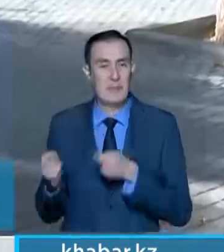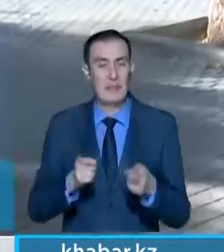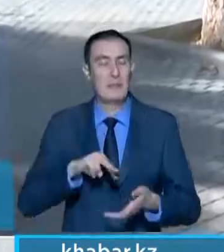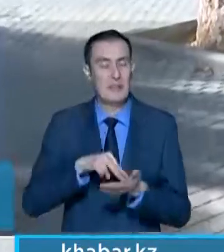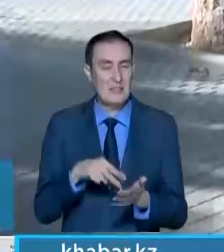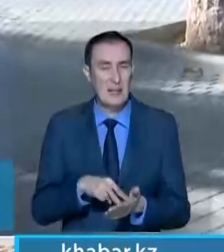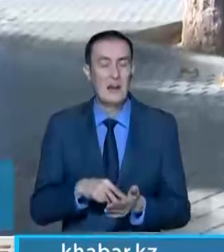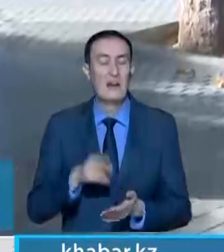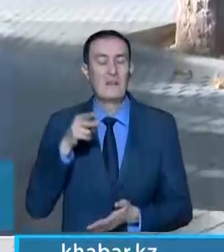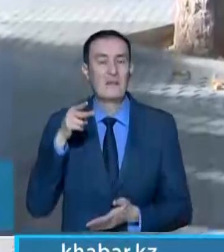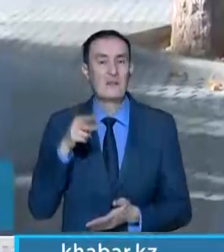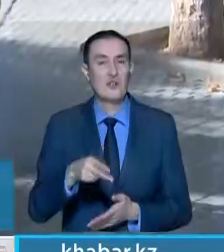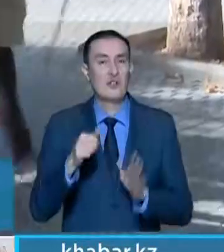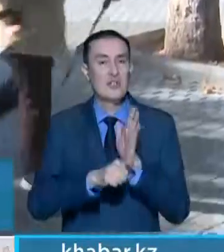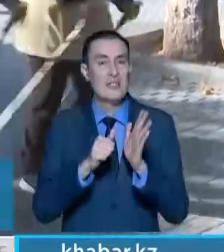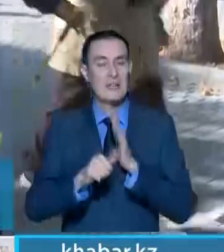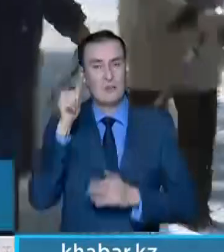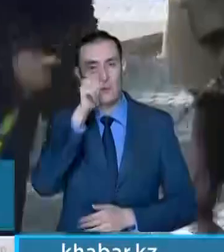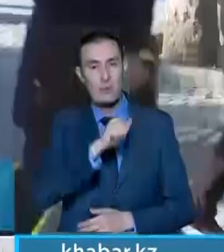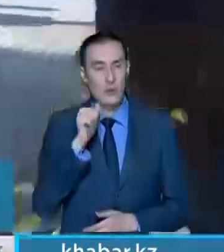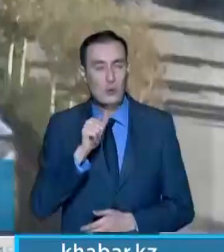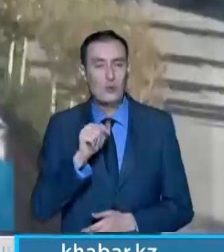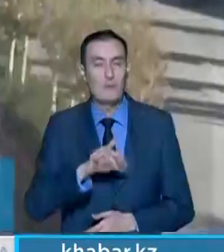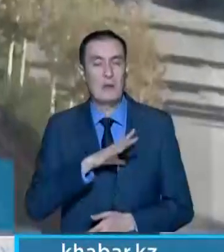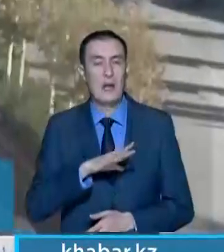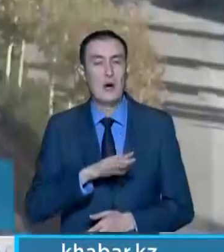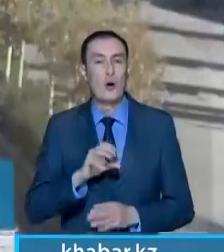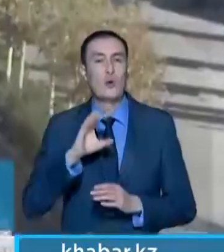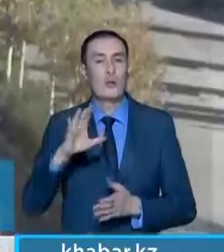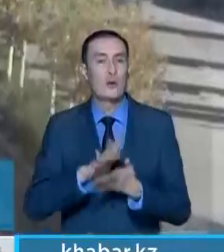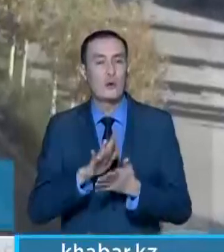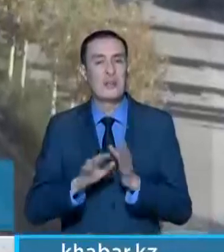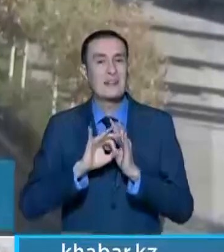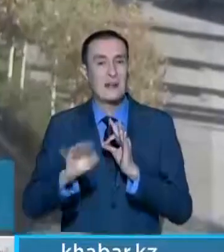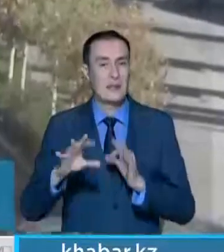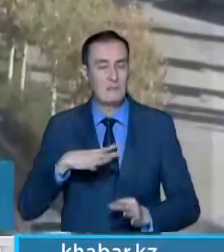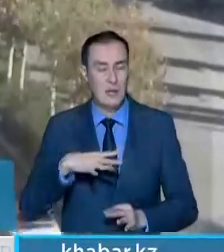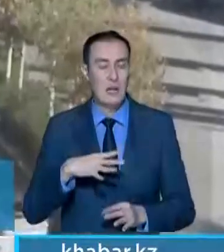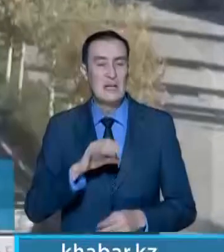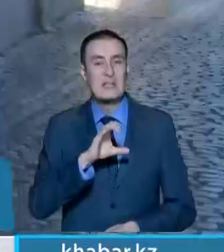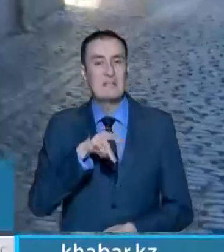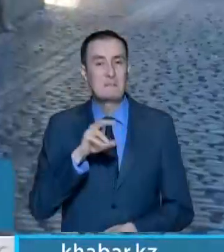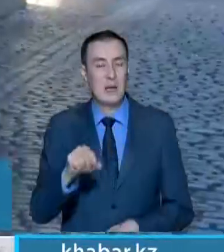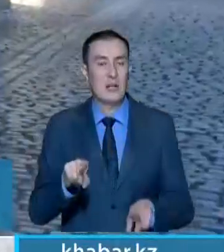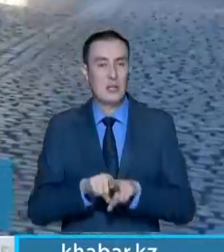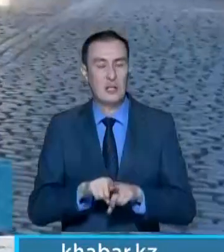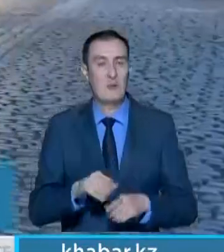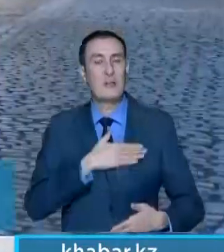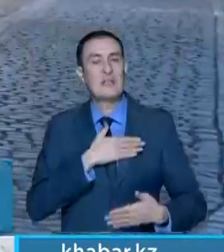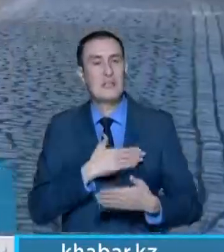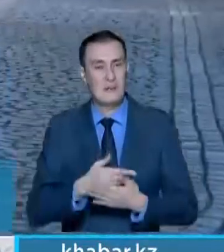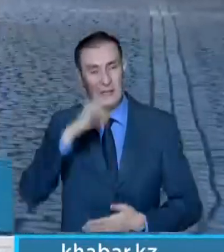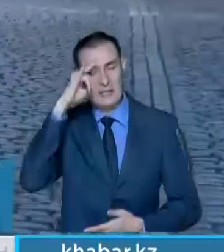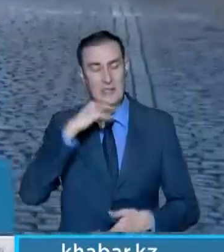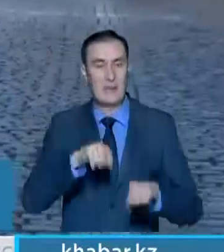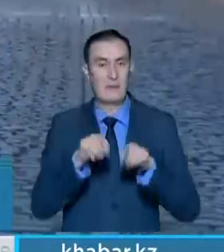цель к 2060 году достигнуть углеродной нейтральности. Отмечу, что СПЕКа создана по инициативе